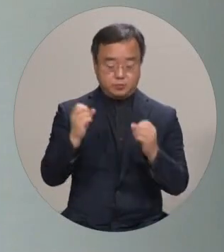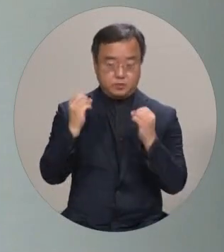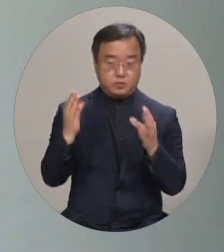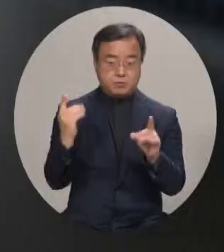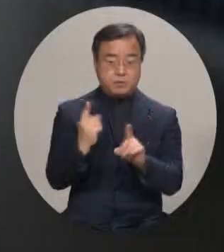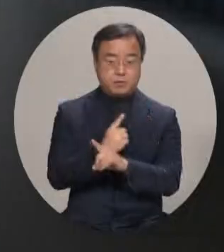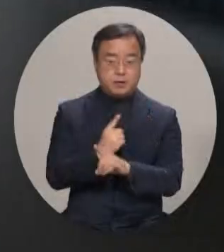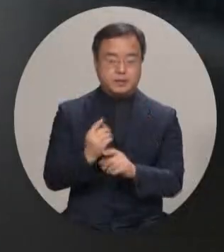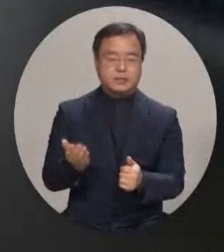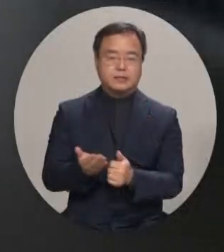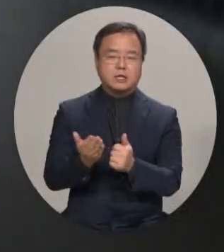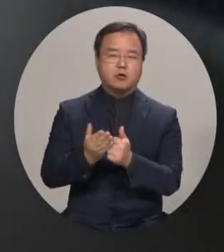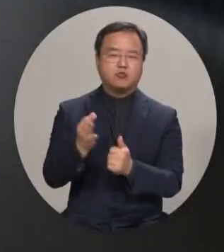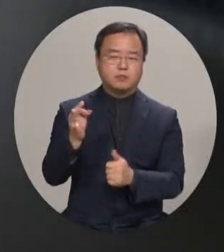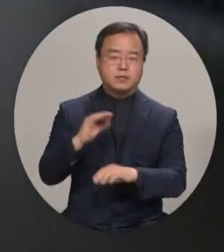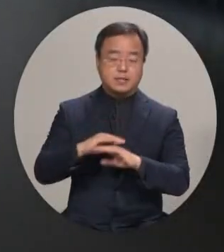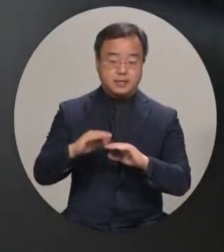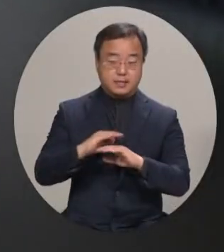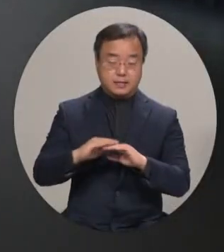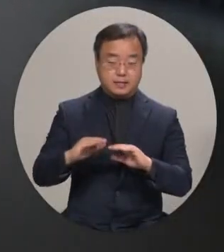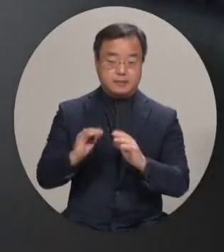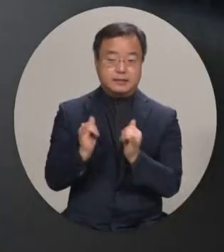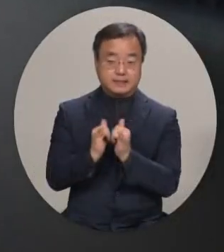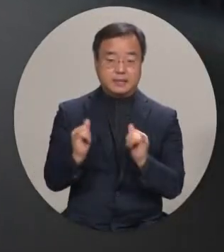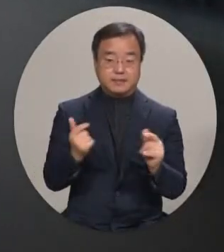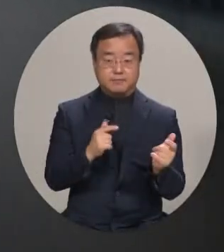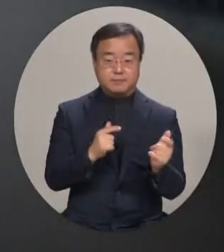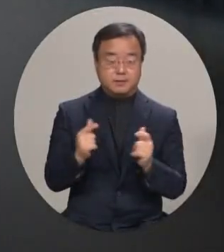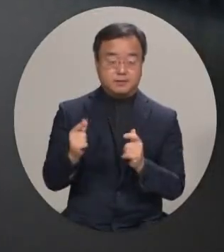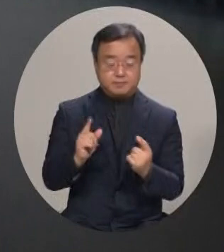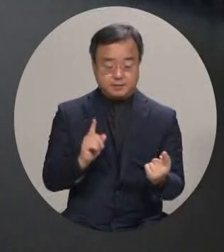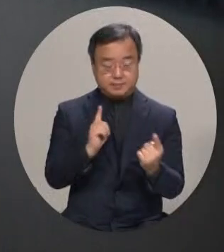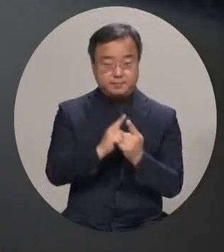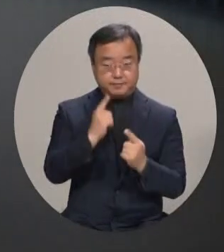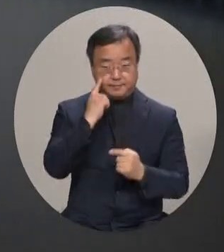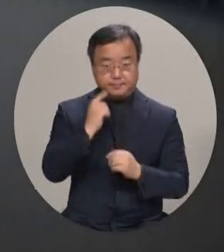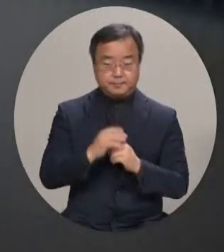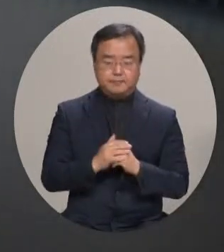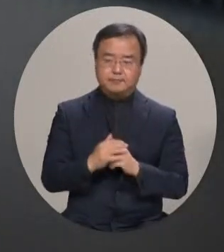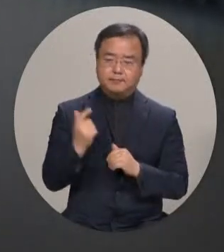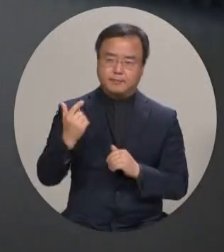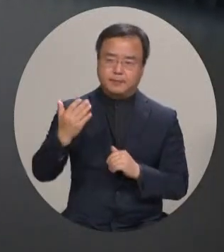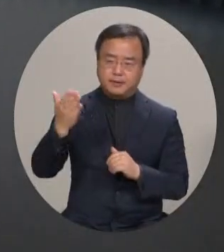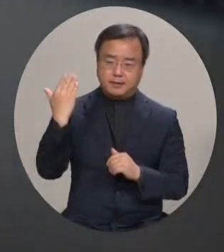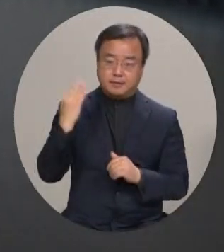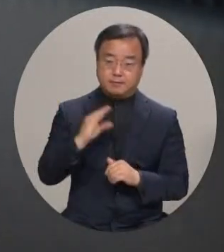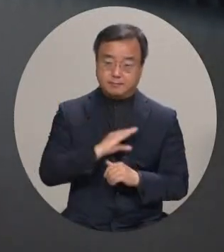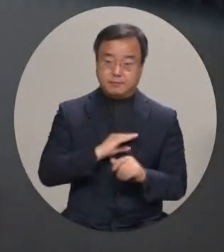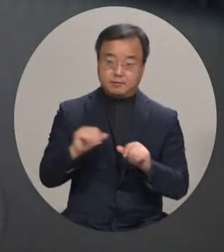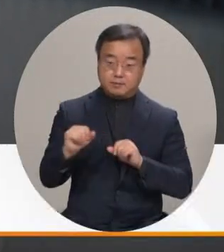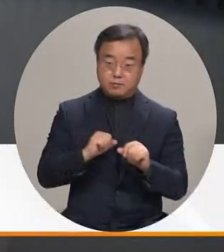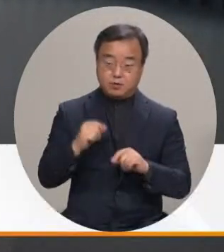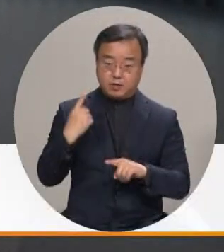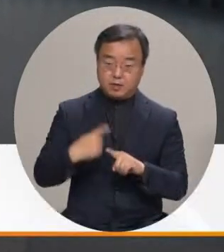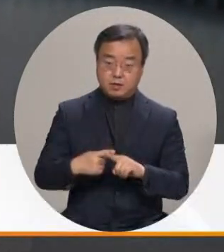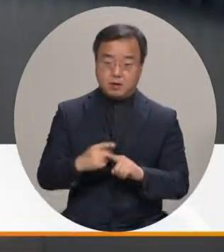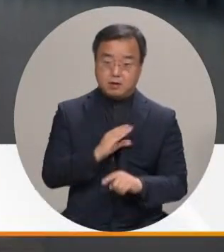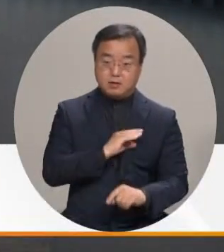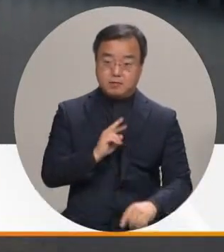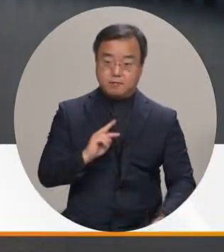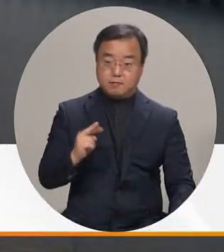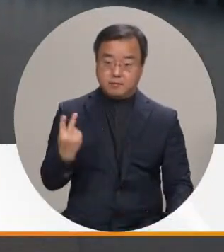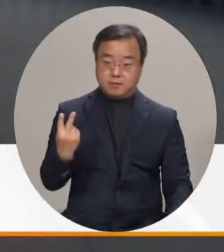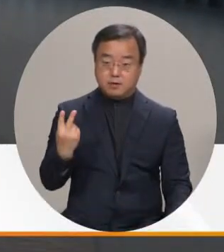대표님 안녕하세요 안녕하세요네 과거에 더라는이 하셨는데 이름을 바꾸셨어요